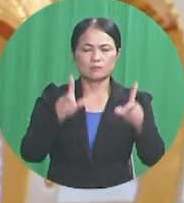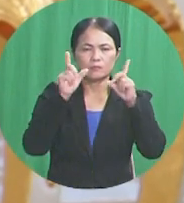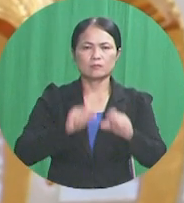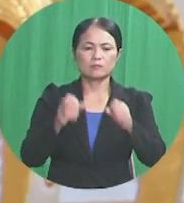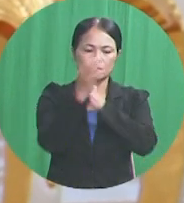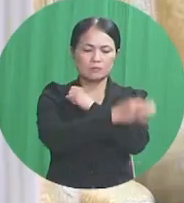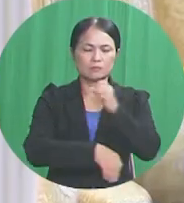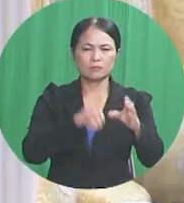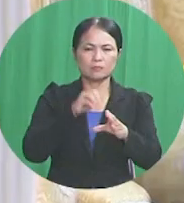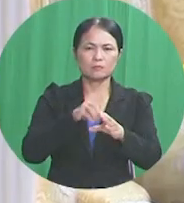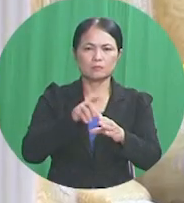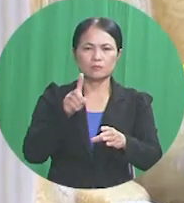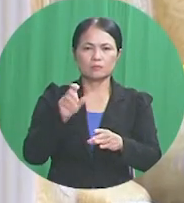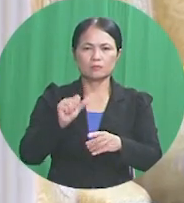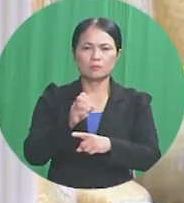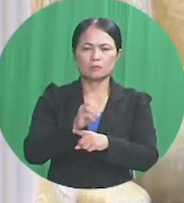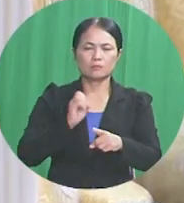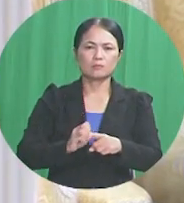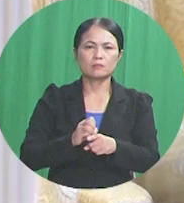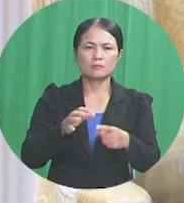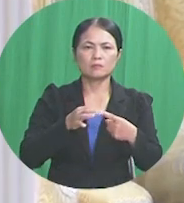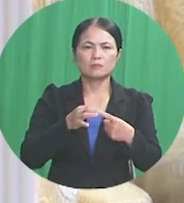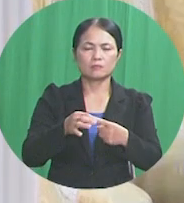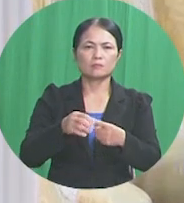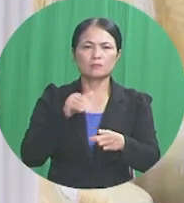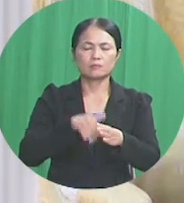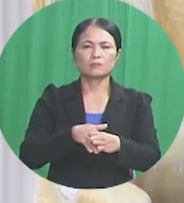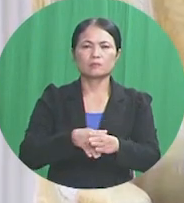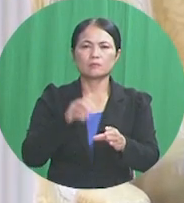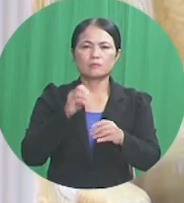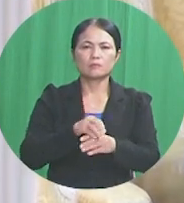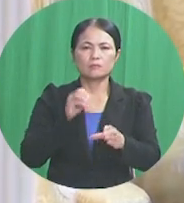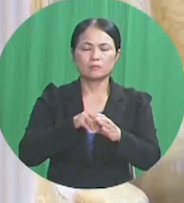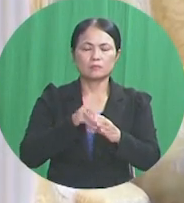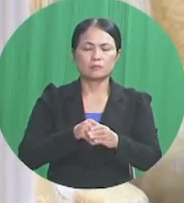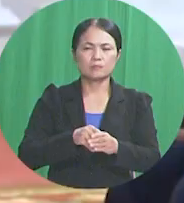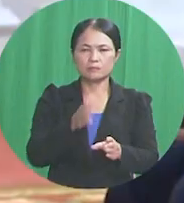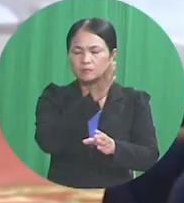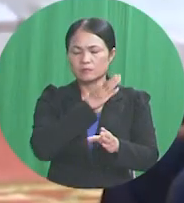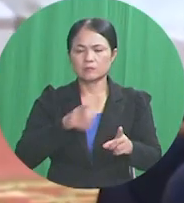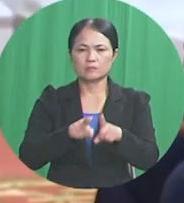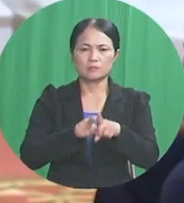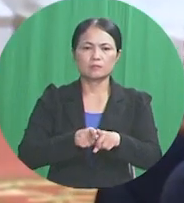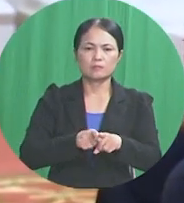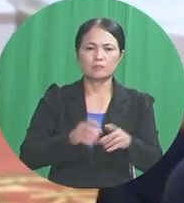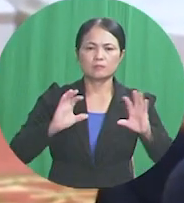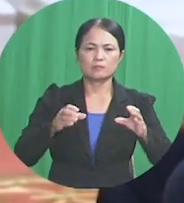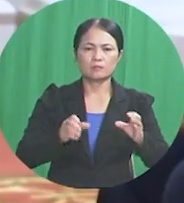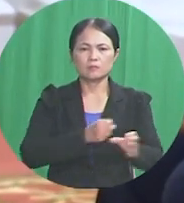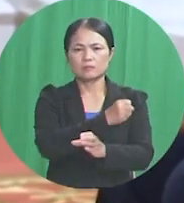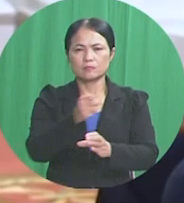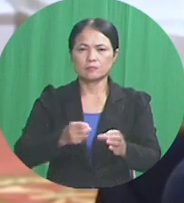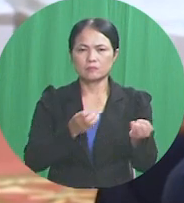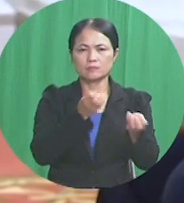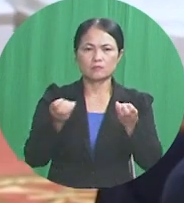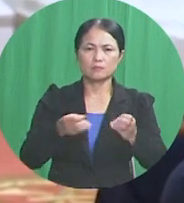ตหมกบันดาตนมวยร้อยพีร้อยจีพีเซในขนงกาดาตนเลวิไซกสิกรรมโดยจีกาดามาซินกันสระก